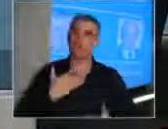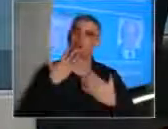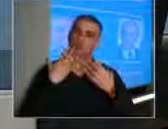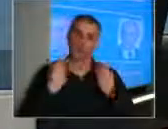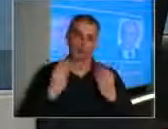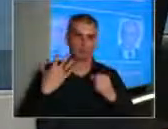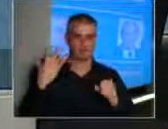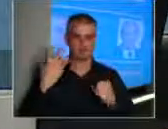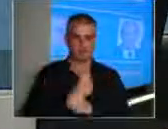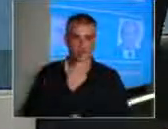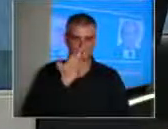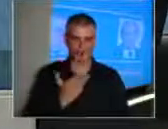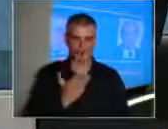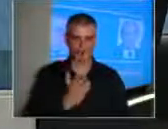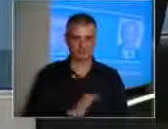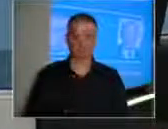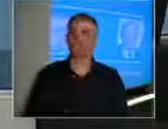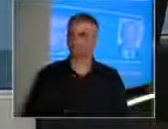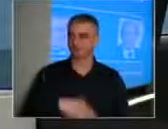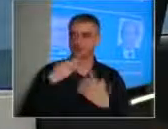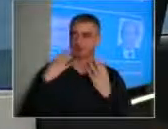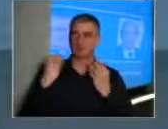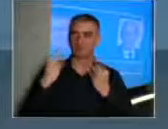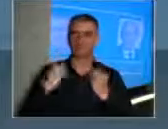רבה, בהצלחה. תודה רבה.